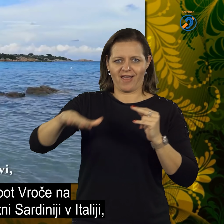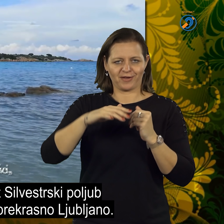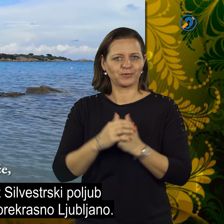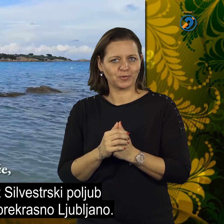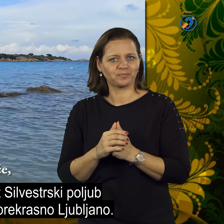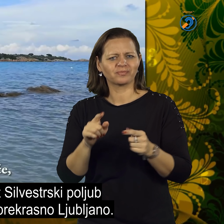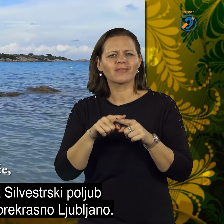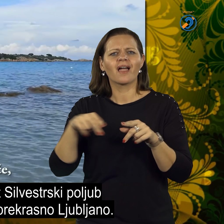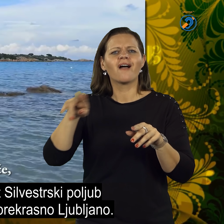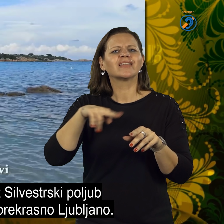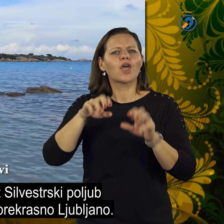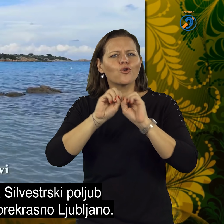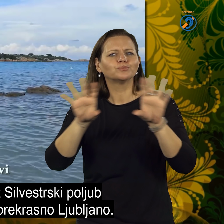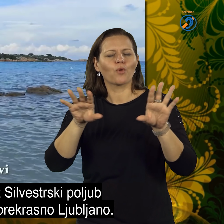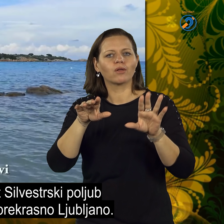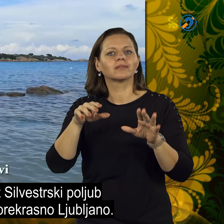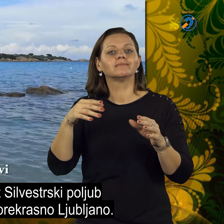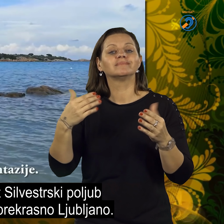izbrala prekrasno Ljubljano.